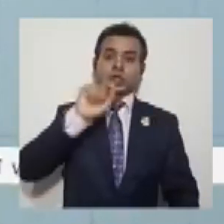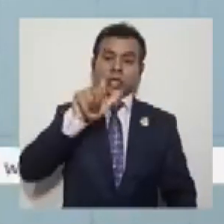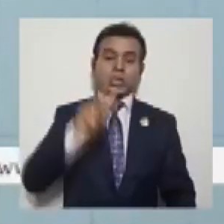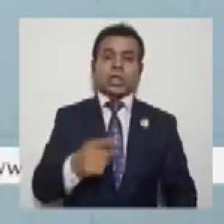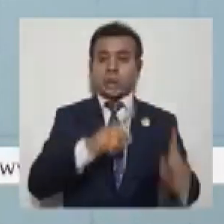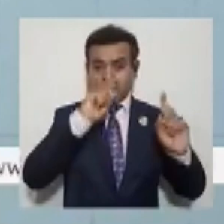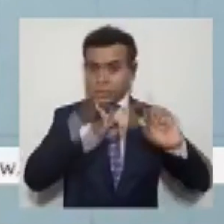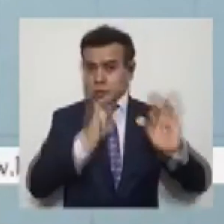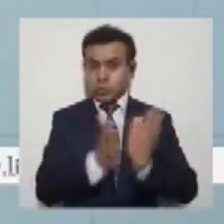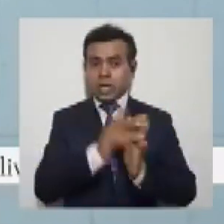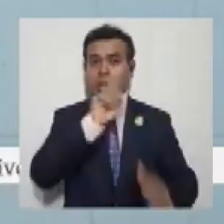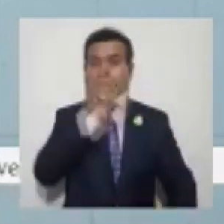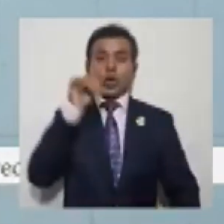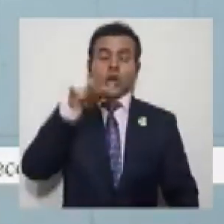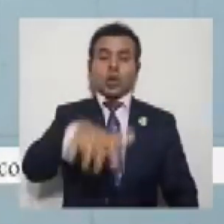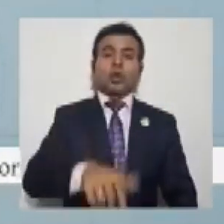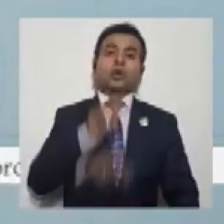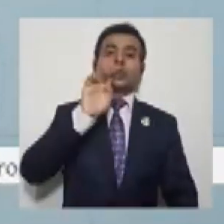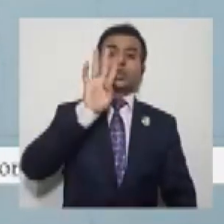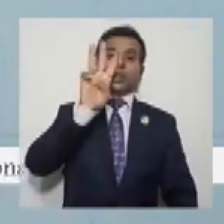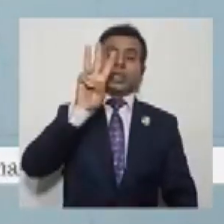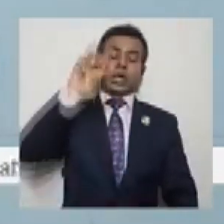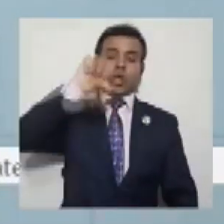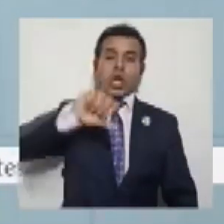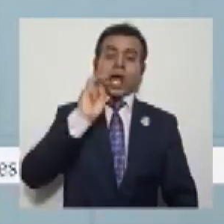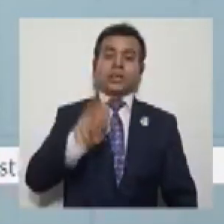24 ঘন্টায় পিপি সংগ্রহ বেড়েছে 31,110টি।